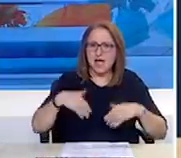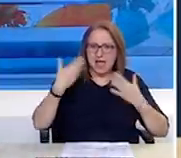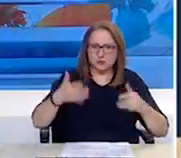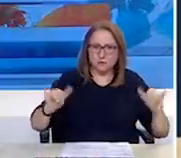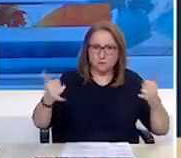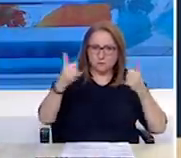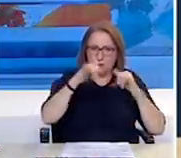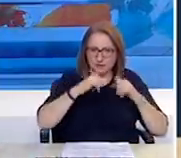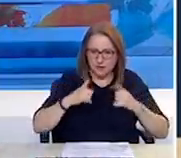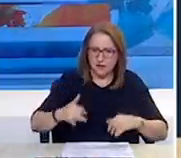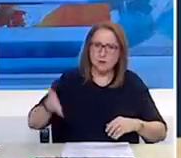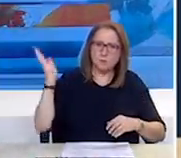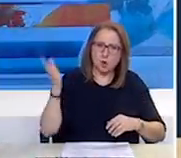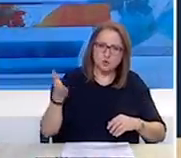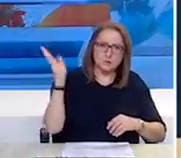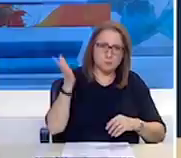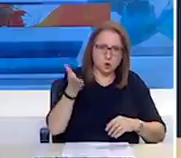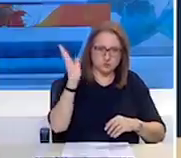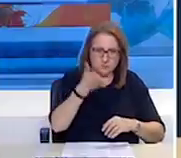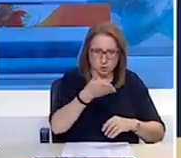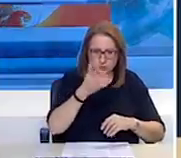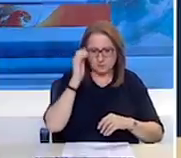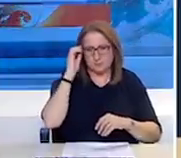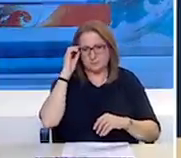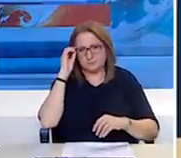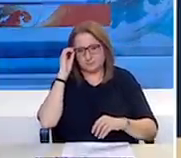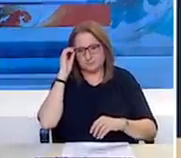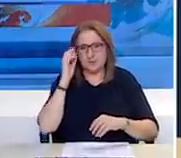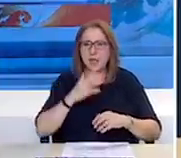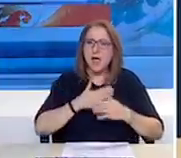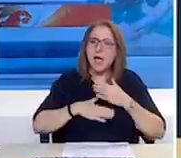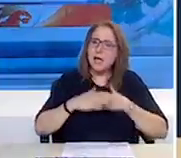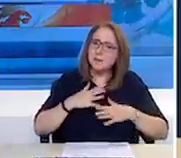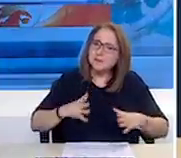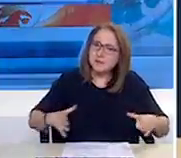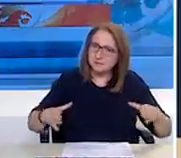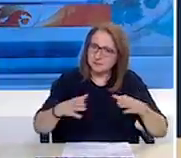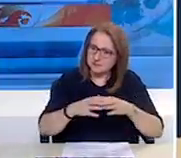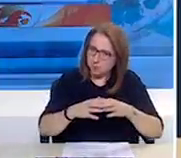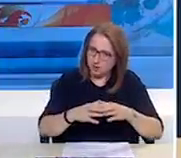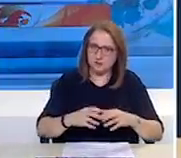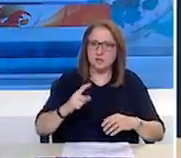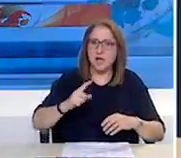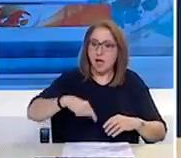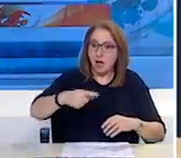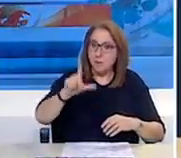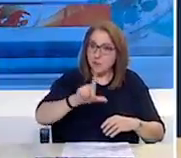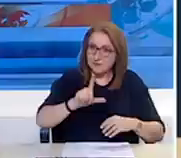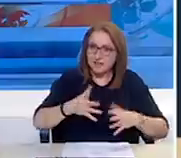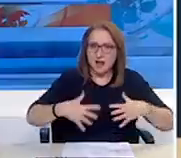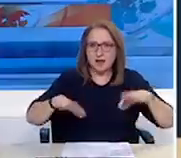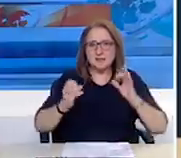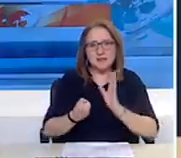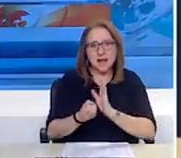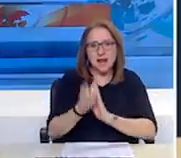μετακίνηση και επιβλήθηκαν τα αντίστοιχα διοικητικά πρόστιμα. Αγαπητοί μου συμπολίτες, από Δευτέρα ξεκινάει η νέα μας